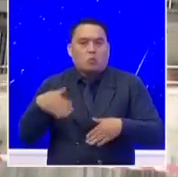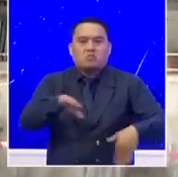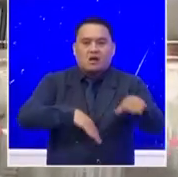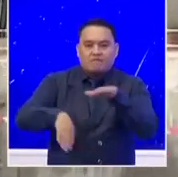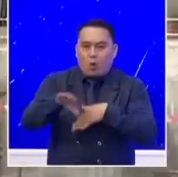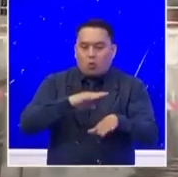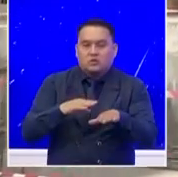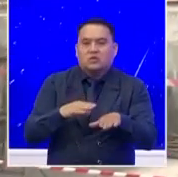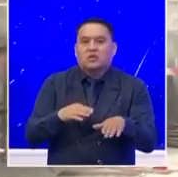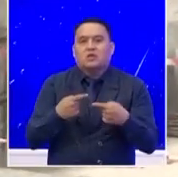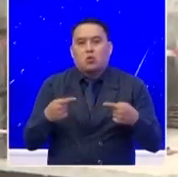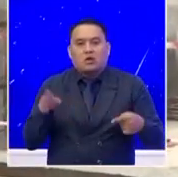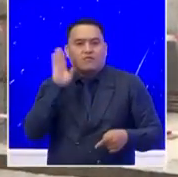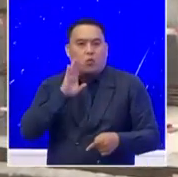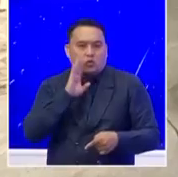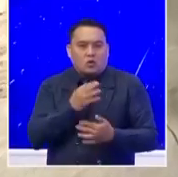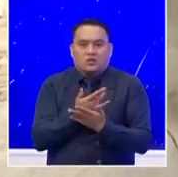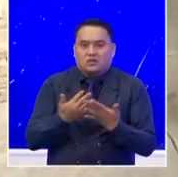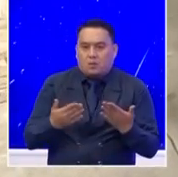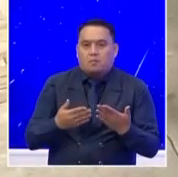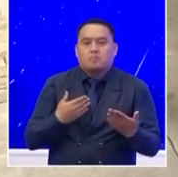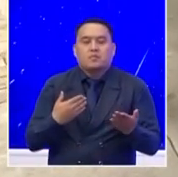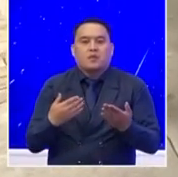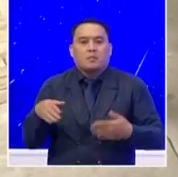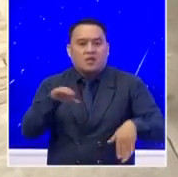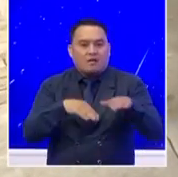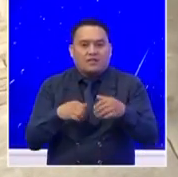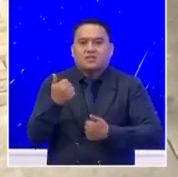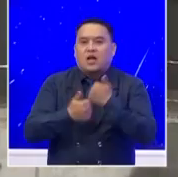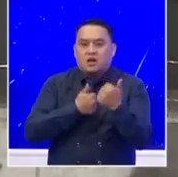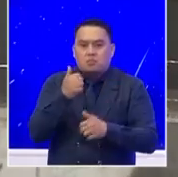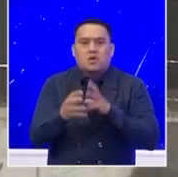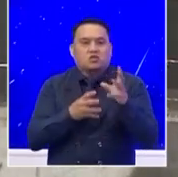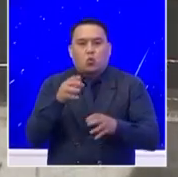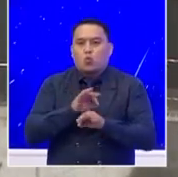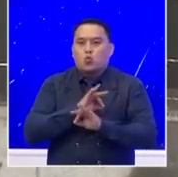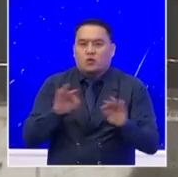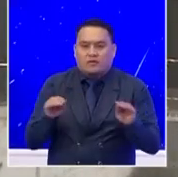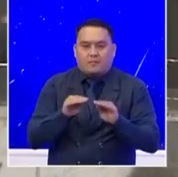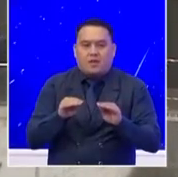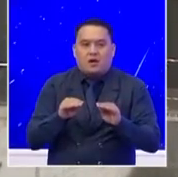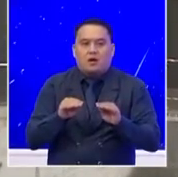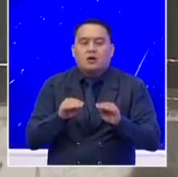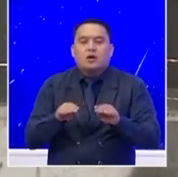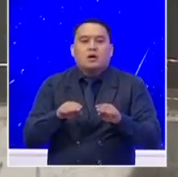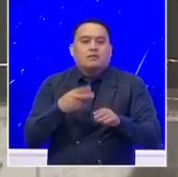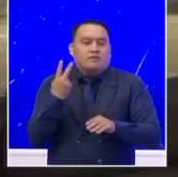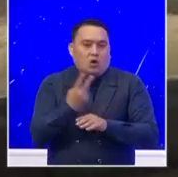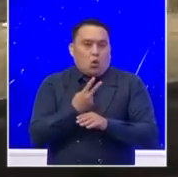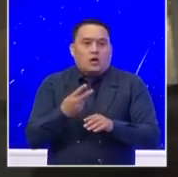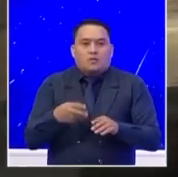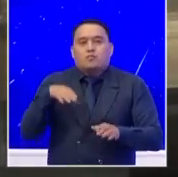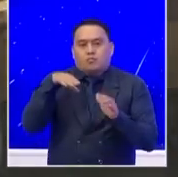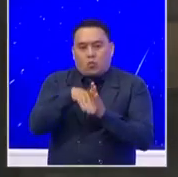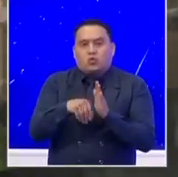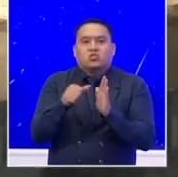плаванию, акваэробике, водному поло, синхронному плаванию, а также для соревнований международного уровня. Под куполом крыши на втором ярусе смогут